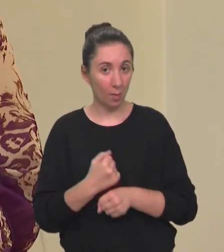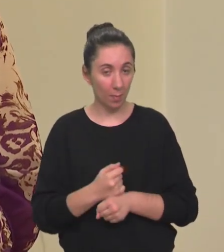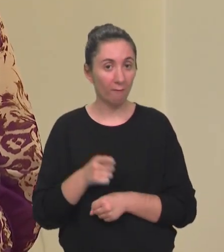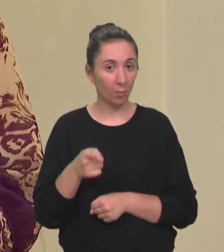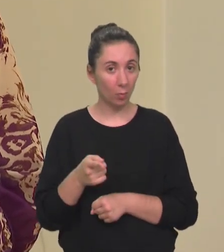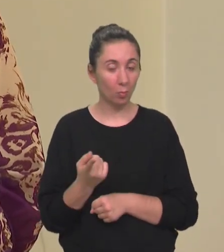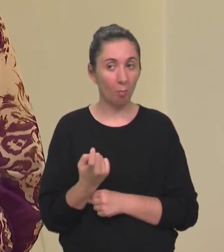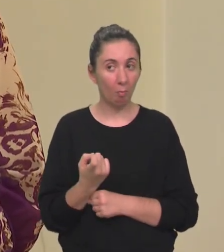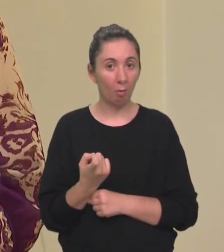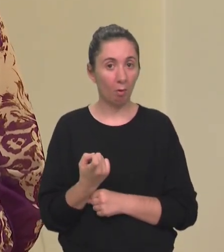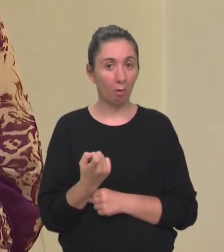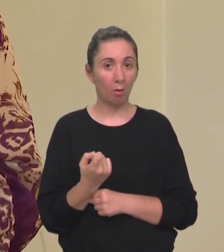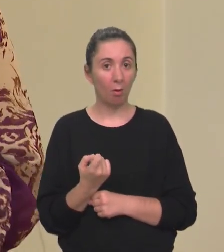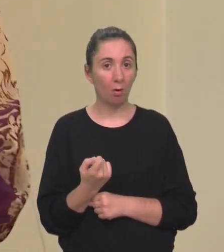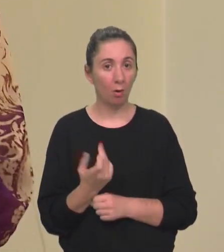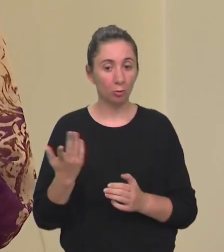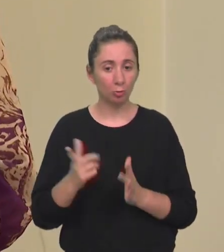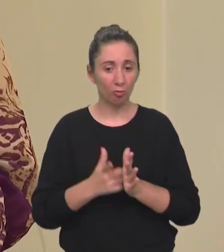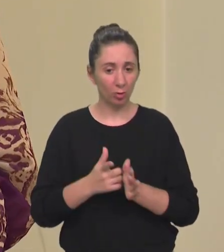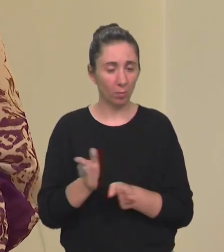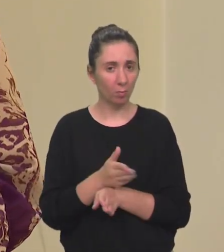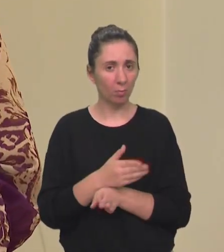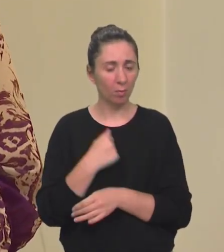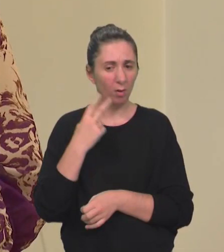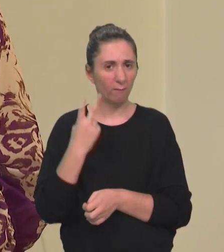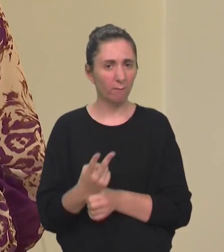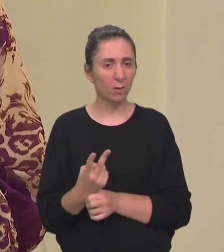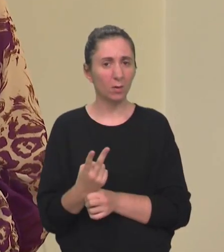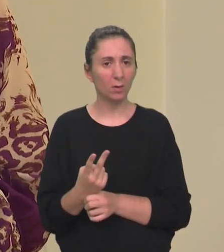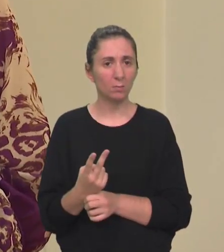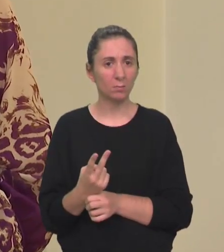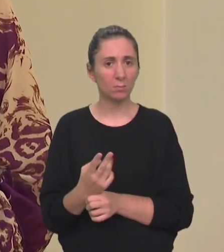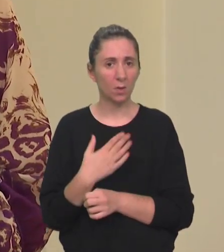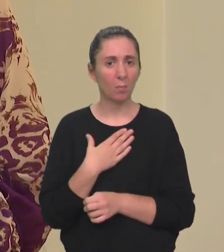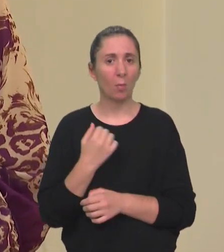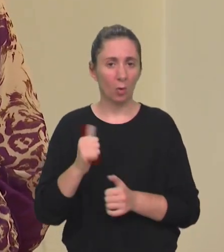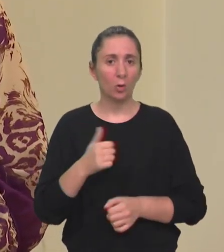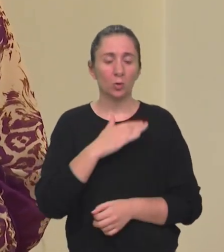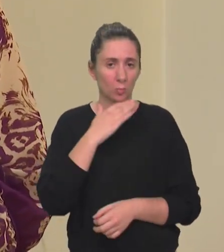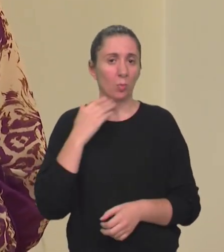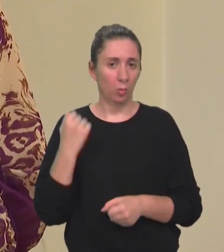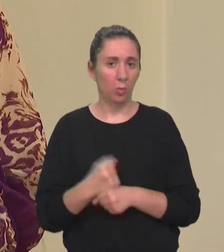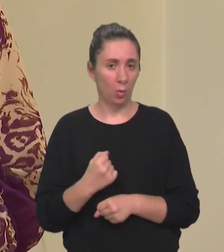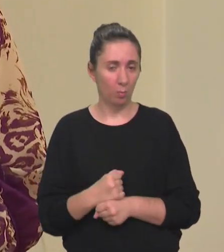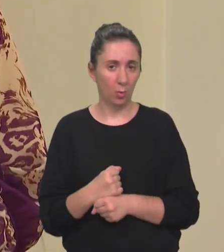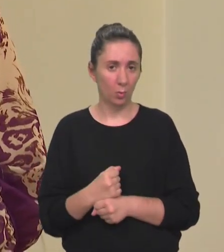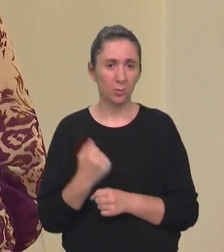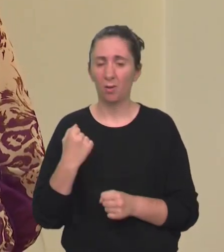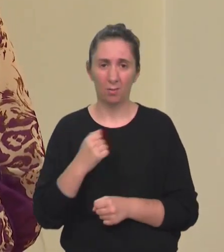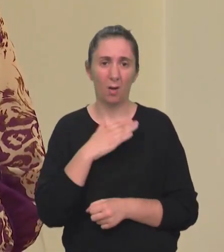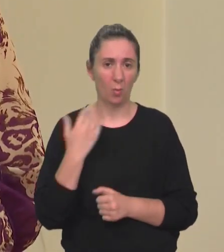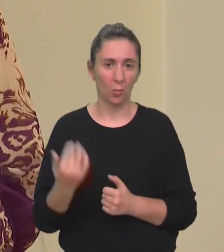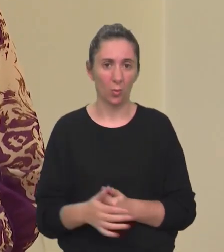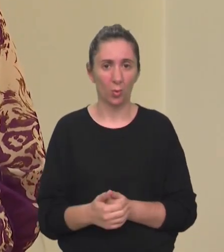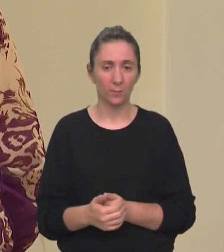tom, ali što ide dalje vrijeme, ja vidim zapravo da imamo još jako, jako puno posla. Jako puno.